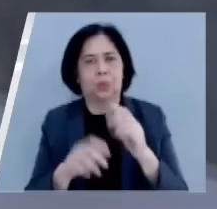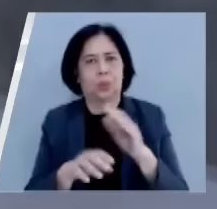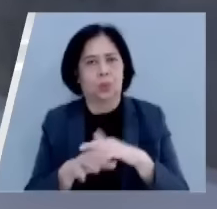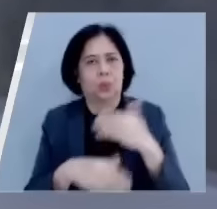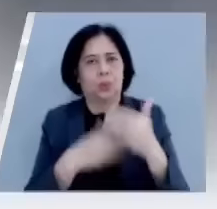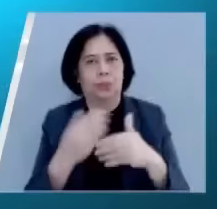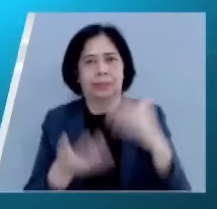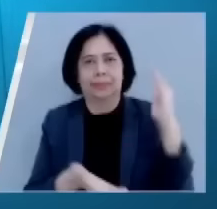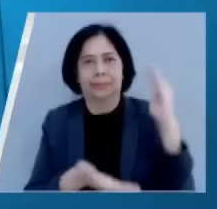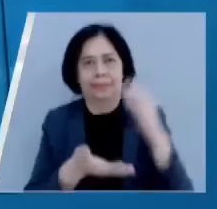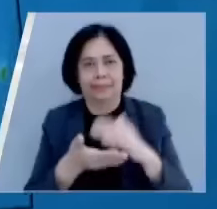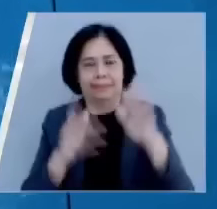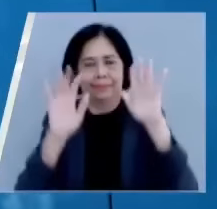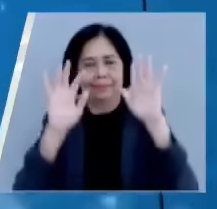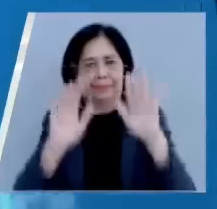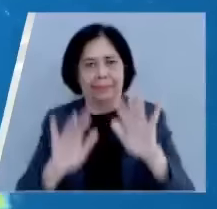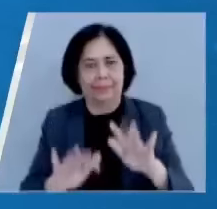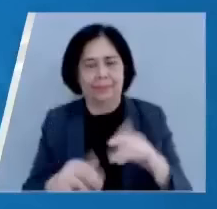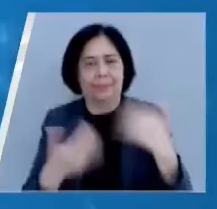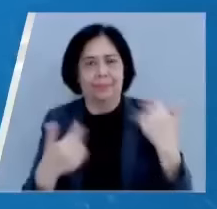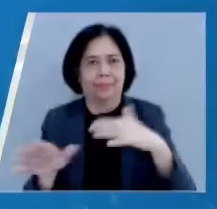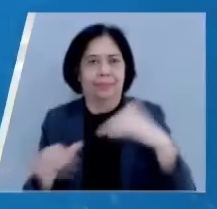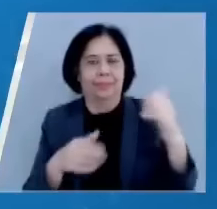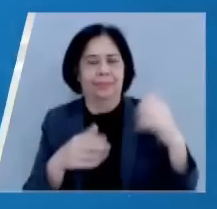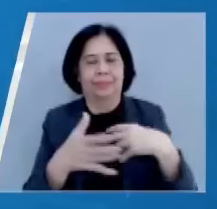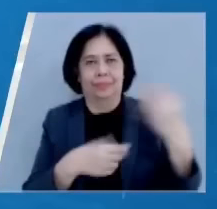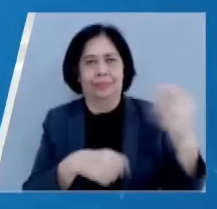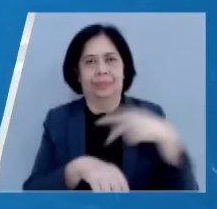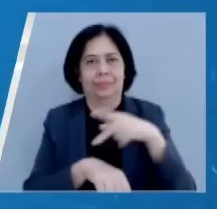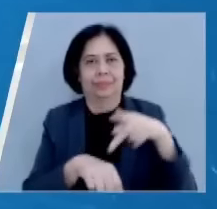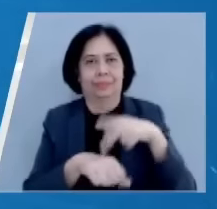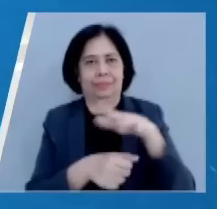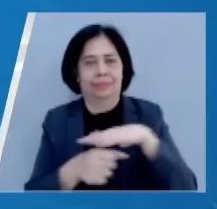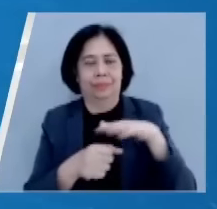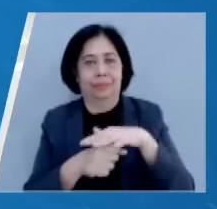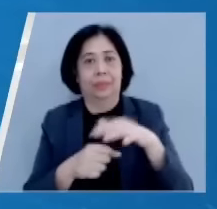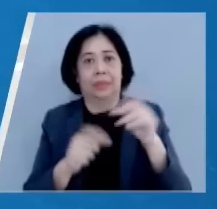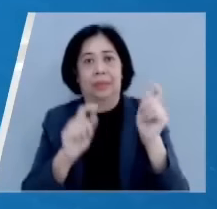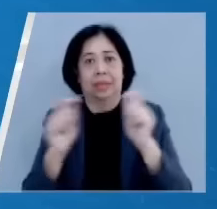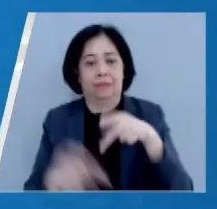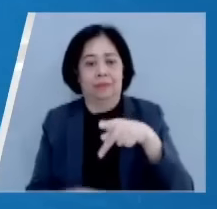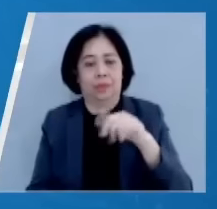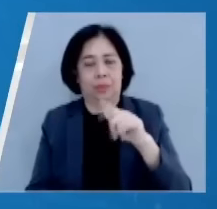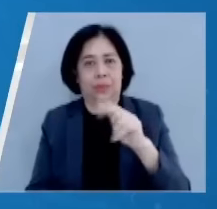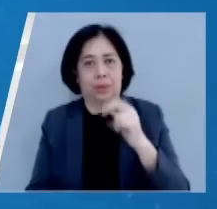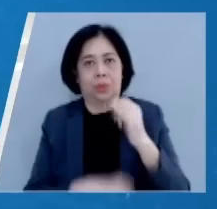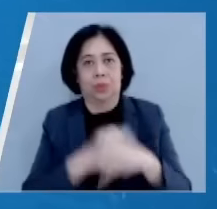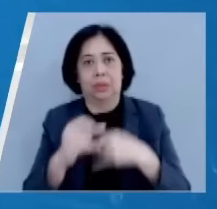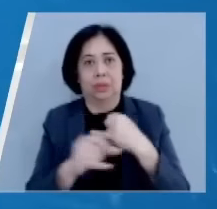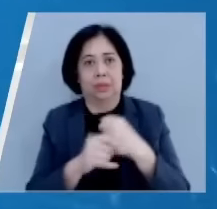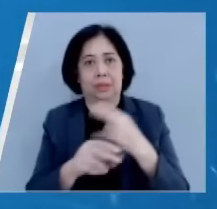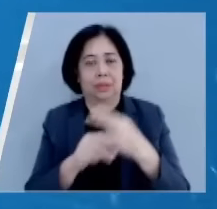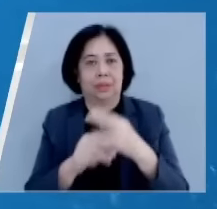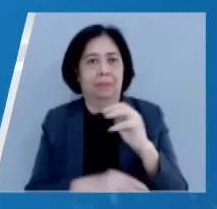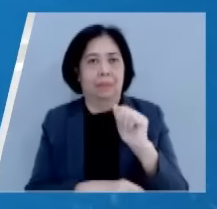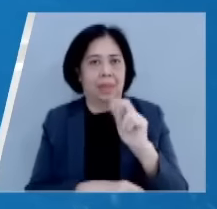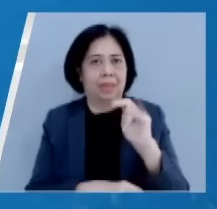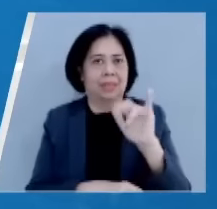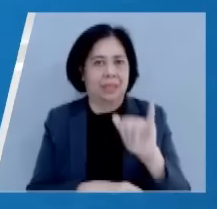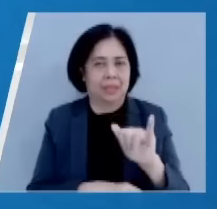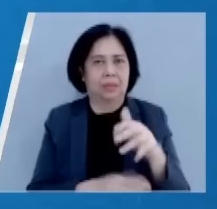ang pag-ulan. Nasa labas na ng Philippine Area of Responsibility ang superbagyong Pepito na may international name na Manye. Humina at